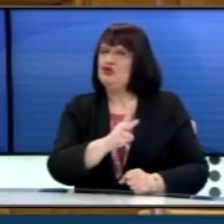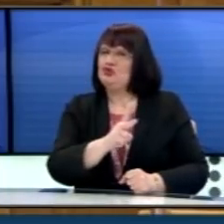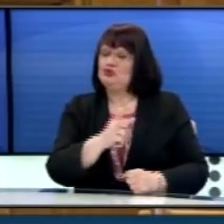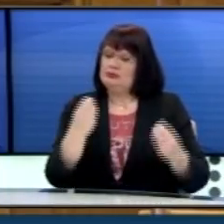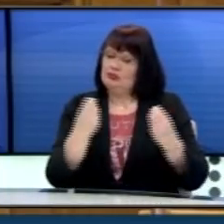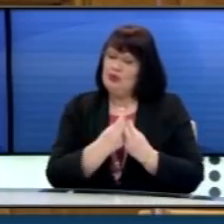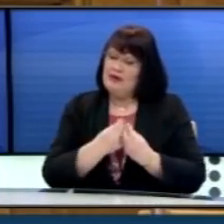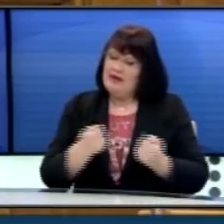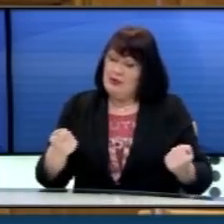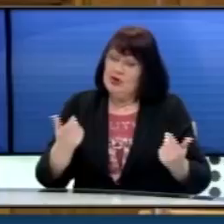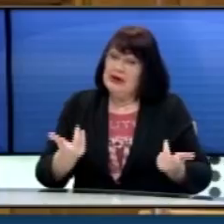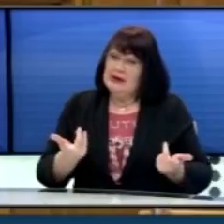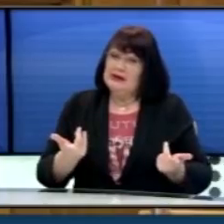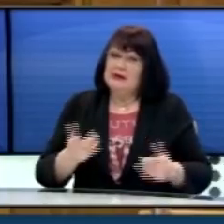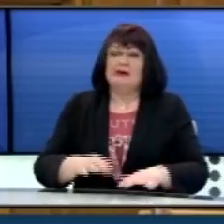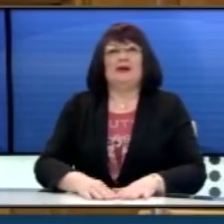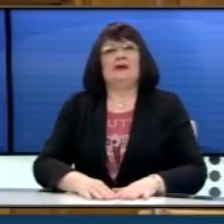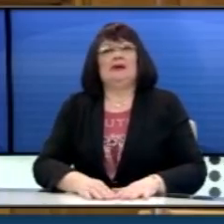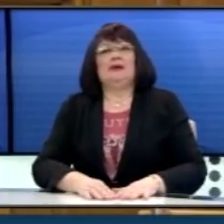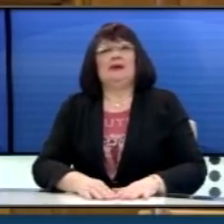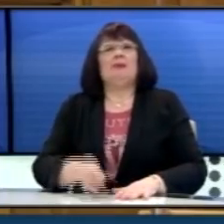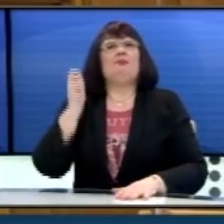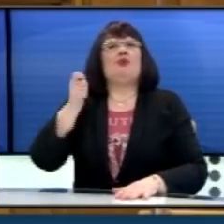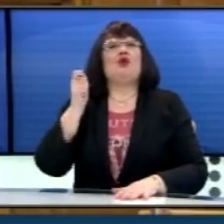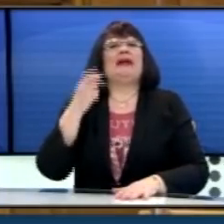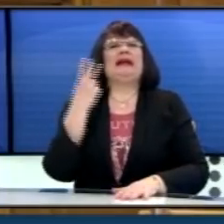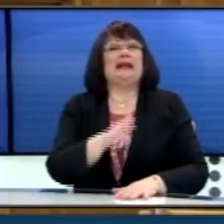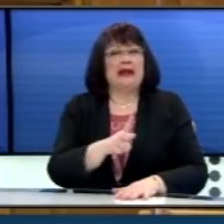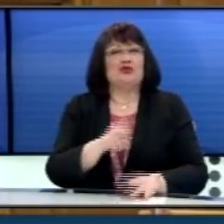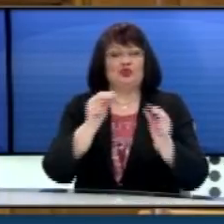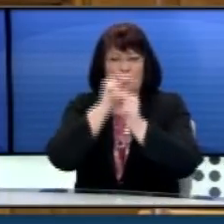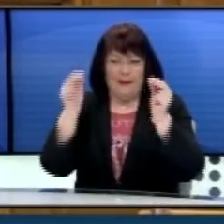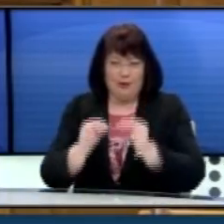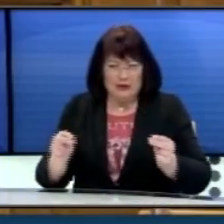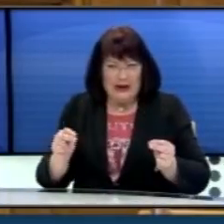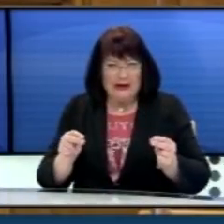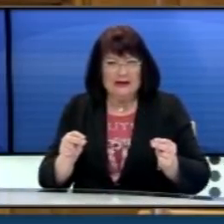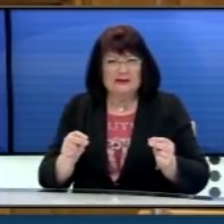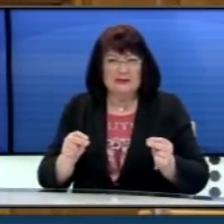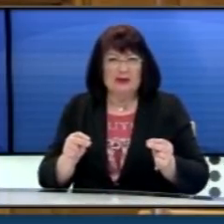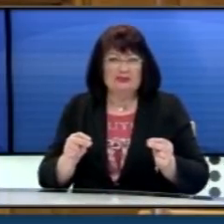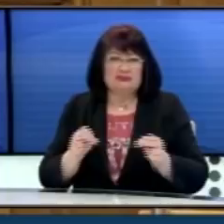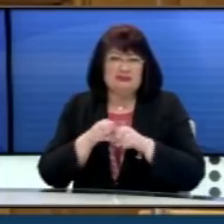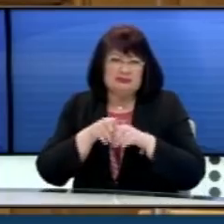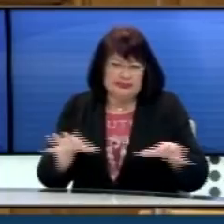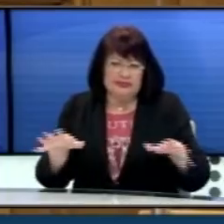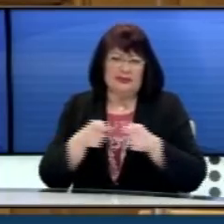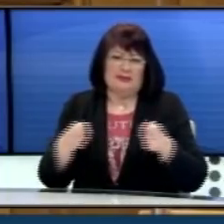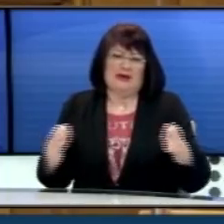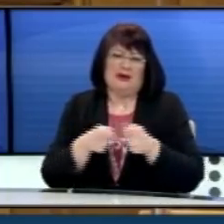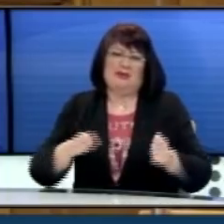εφαρμόσατε. Αποτέλεσμα αυτών των πολιτικών ήταν η αποθέωση των εκτεταμένων